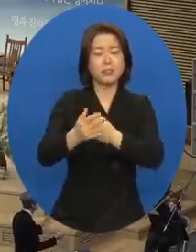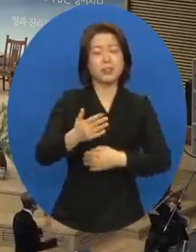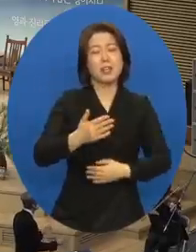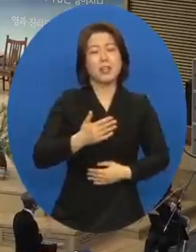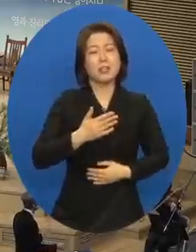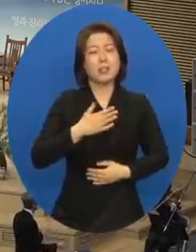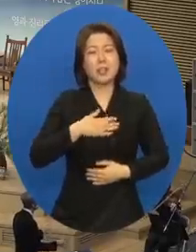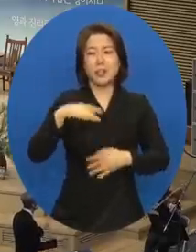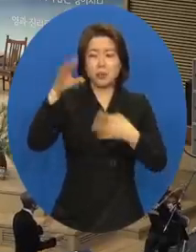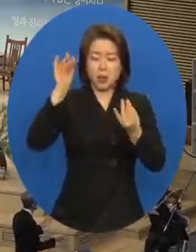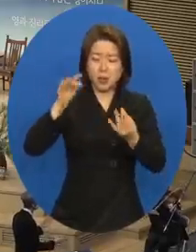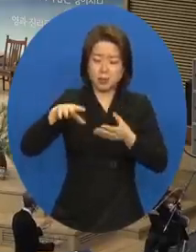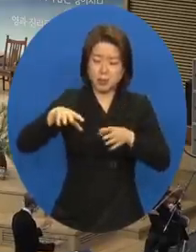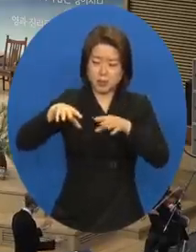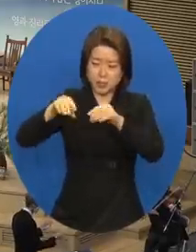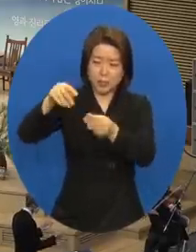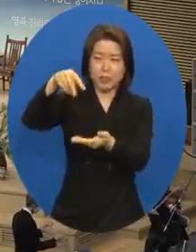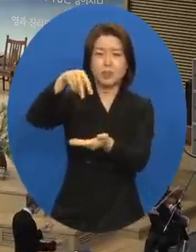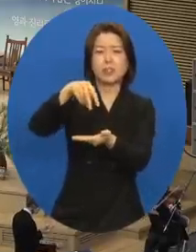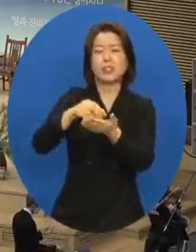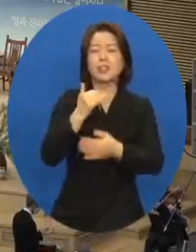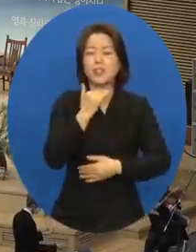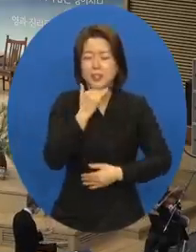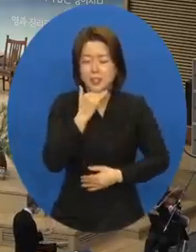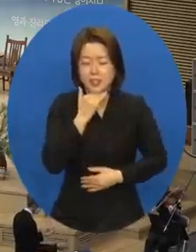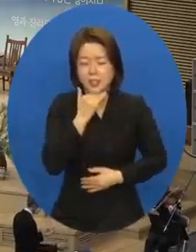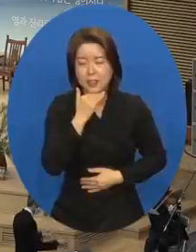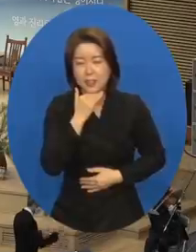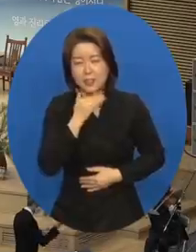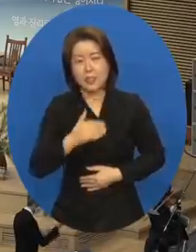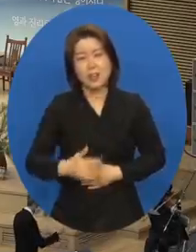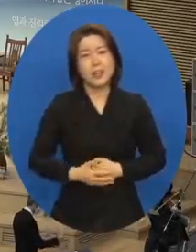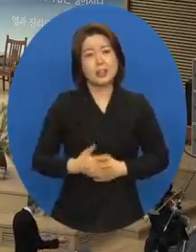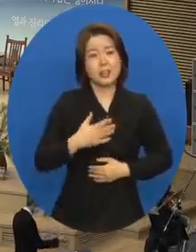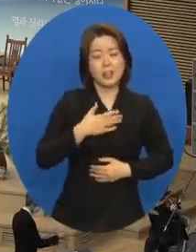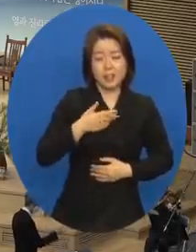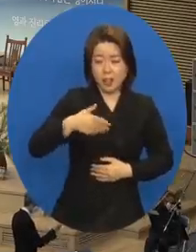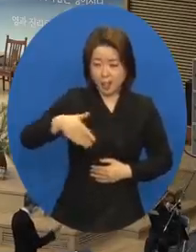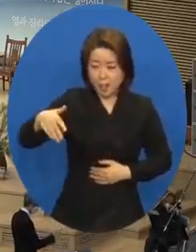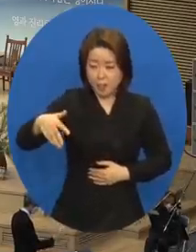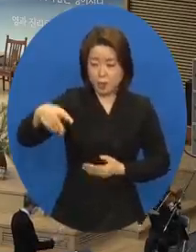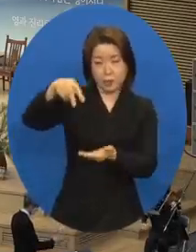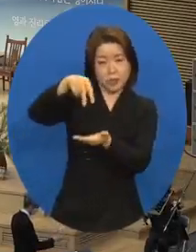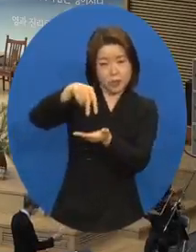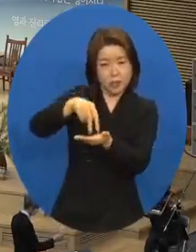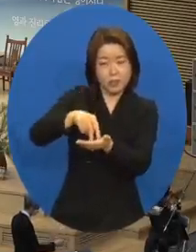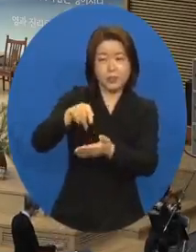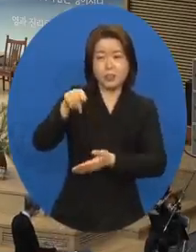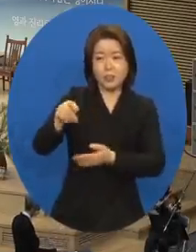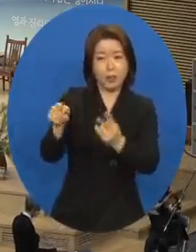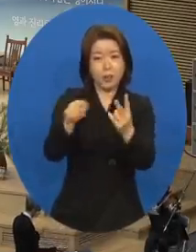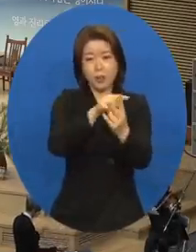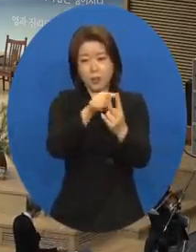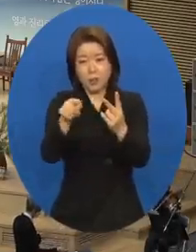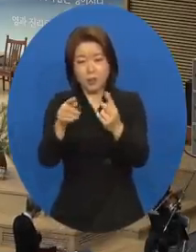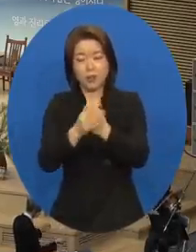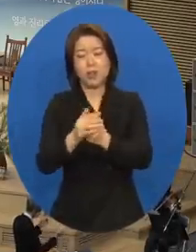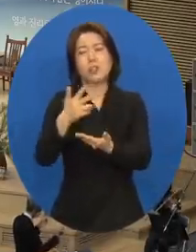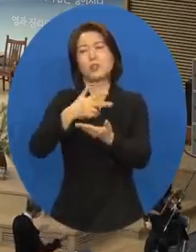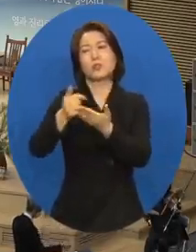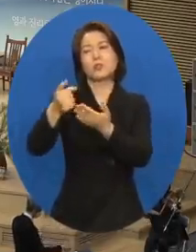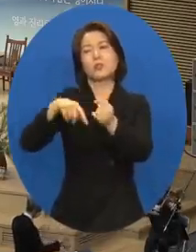아니면 내가 멈춰서리다. 나의 가고 서는